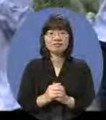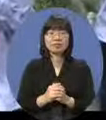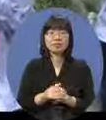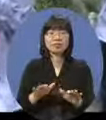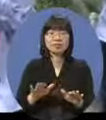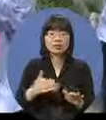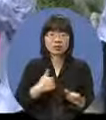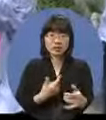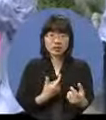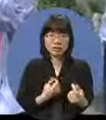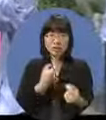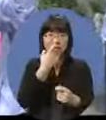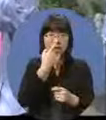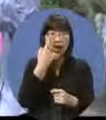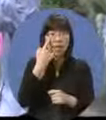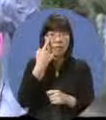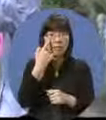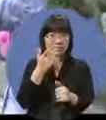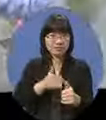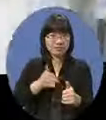그럼 우리도 한번 배워볼까요?